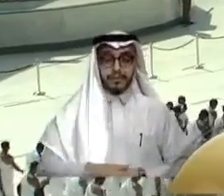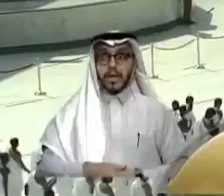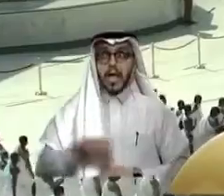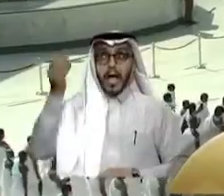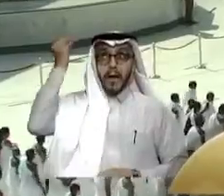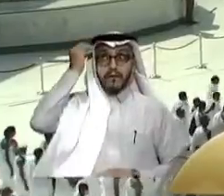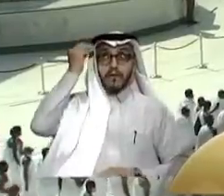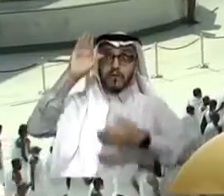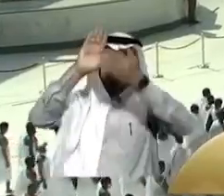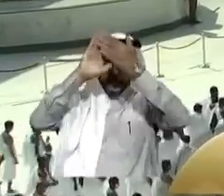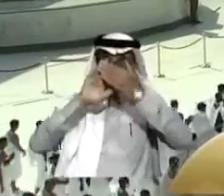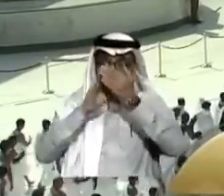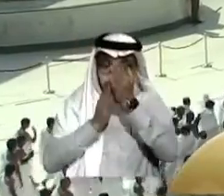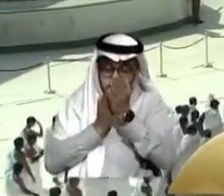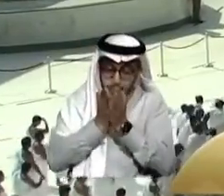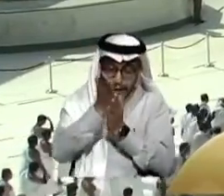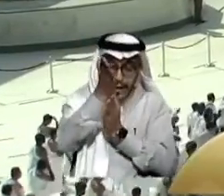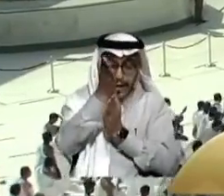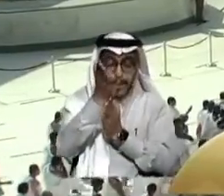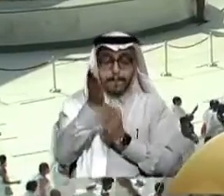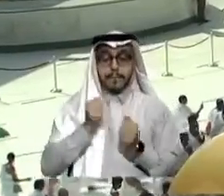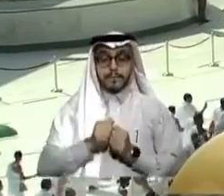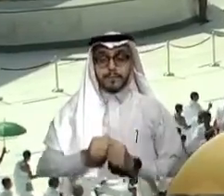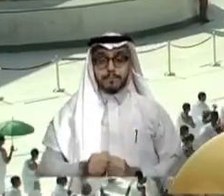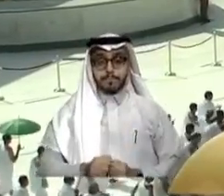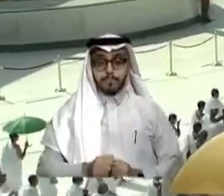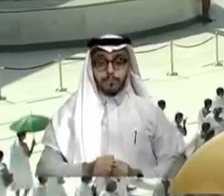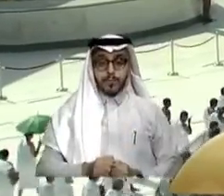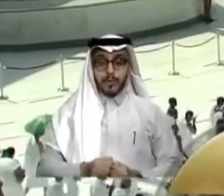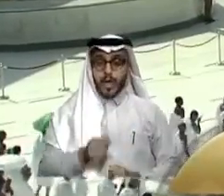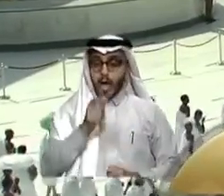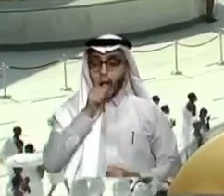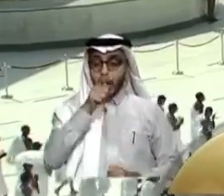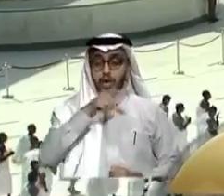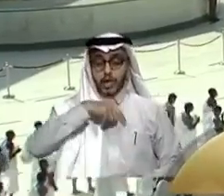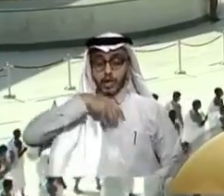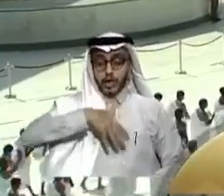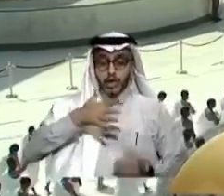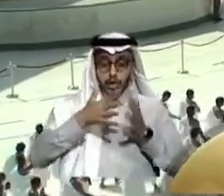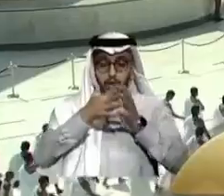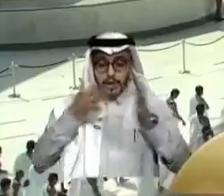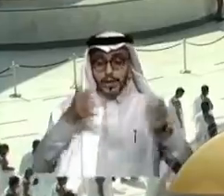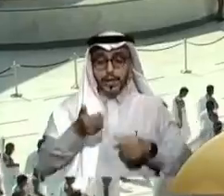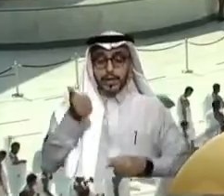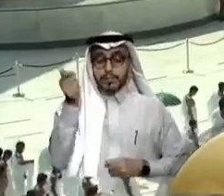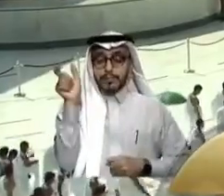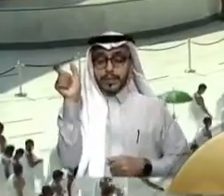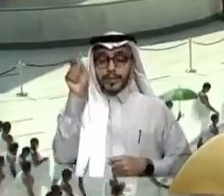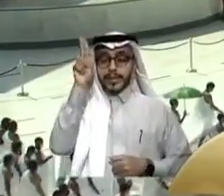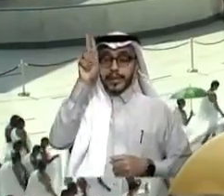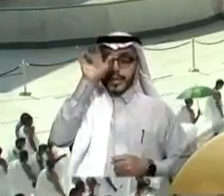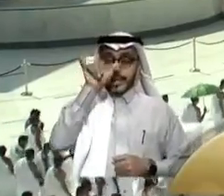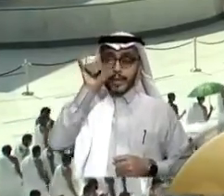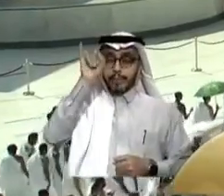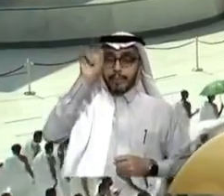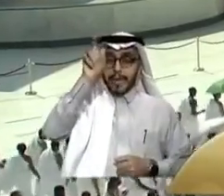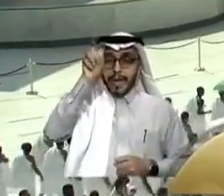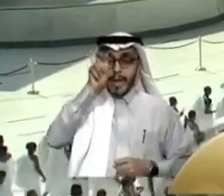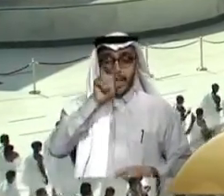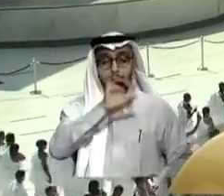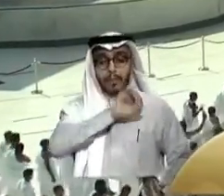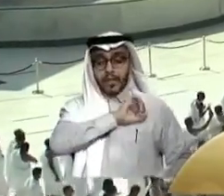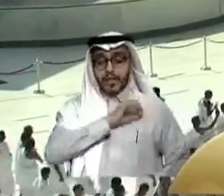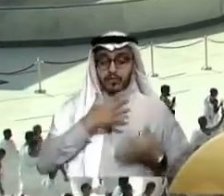منار السائر وهدى الحائر. قال شيخ الإسلام ابن تيمية رحمه الله: